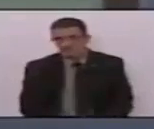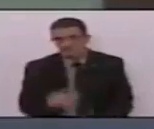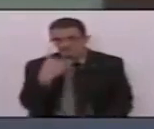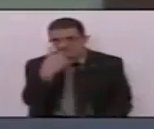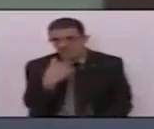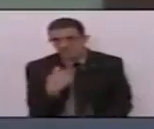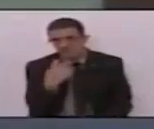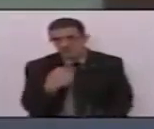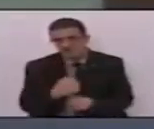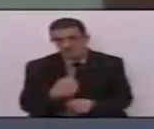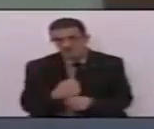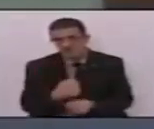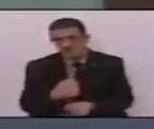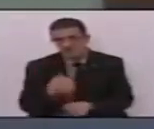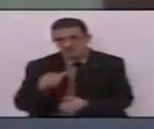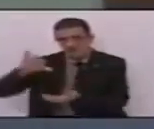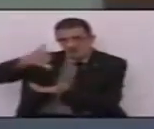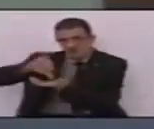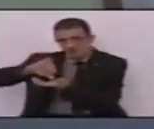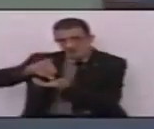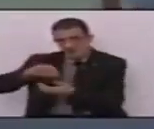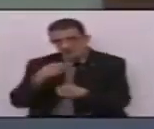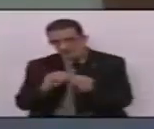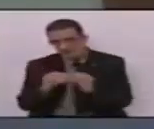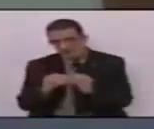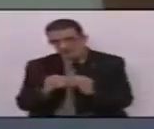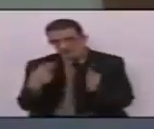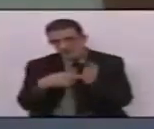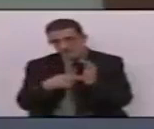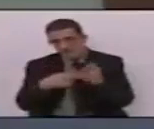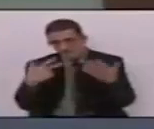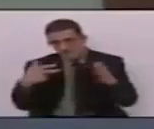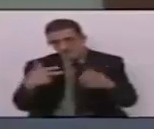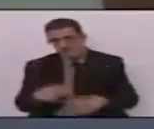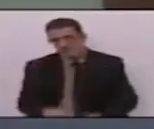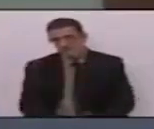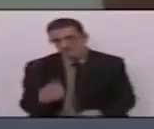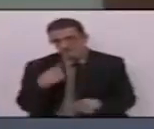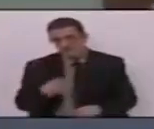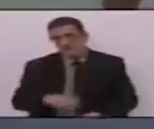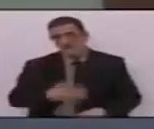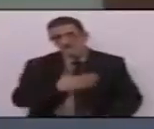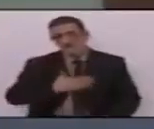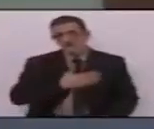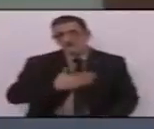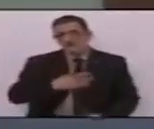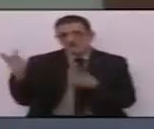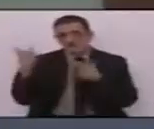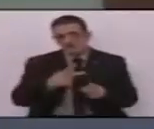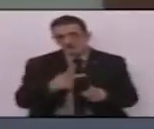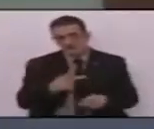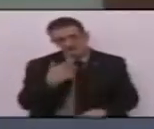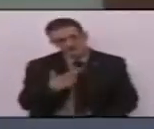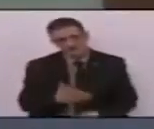كيخدموا في دوله معينه براءه الاختراع تاع سروال جينز كانت 1814 نجيو اليوم احنا فرحانين نقولوا راح نصنعوا اول سروال جينز